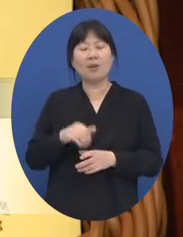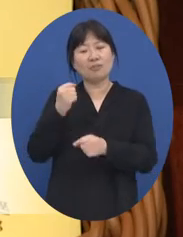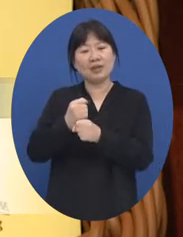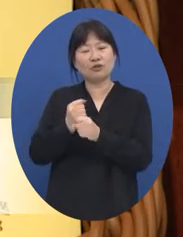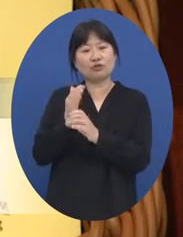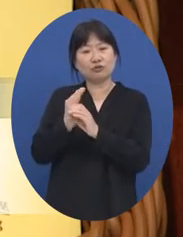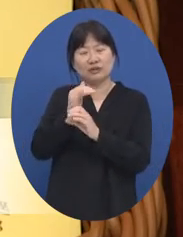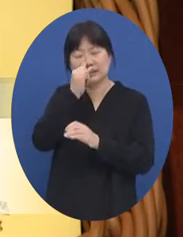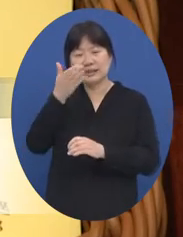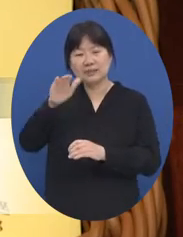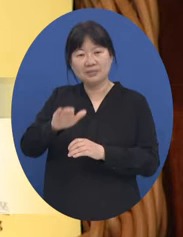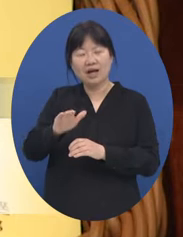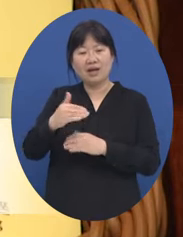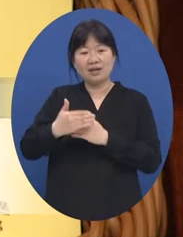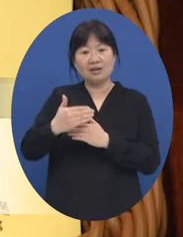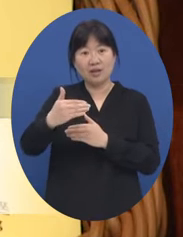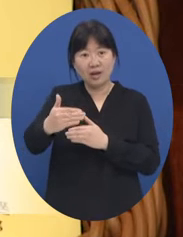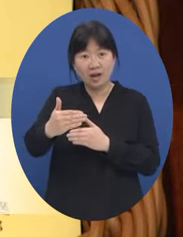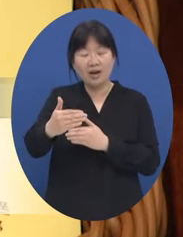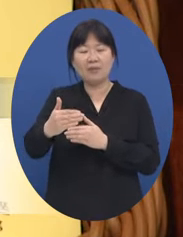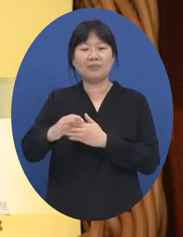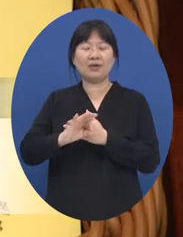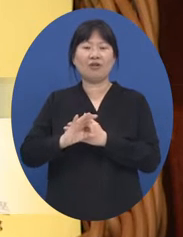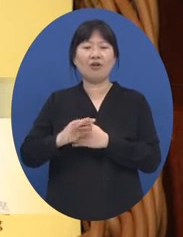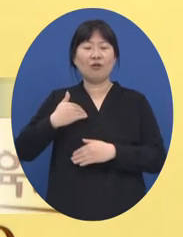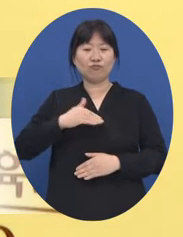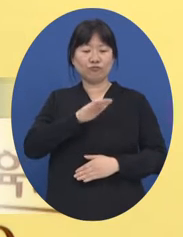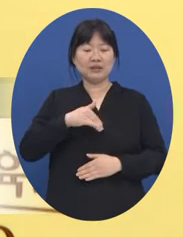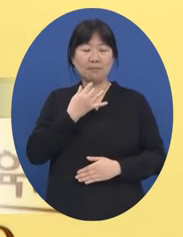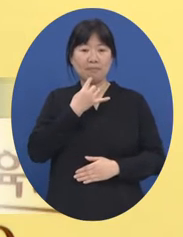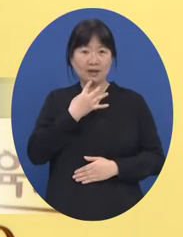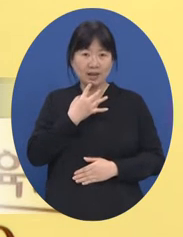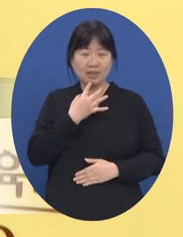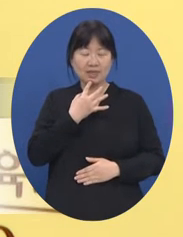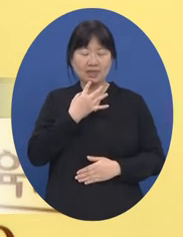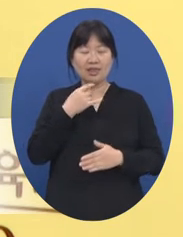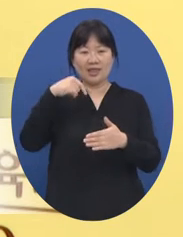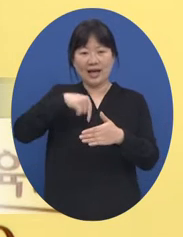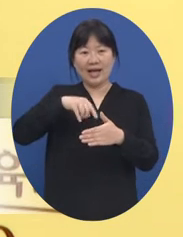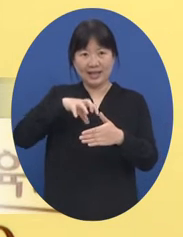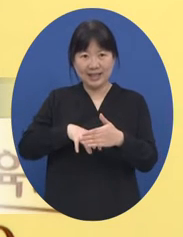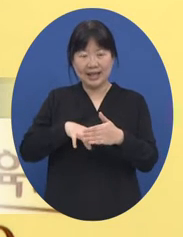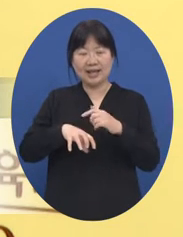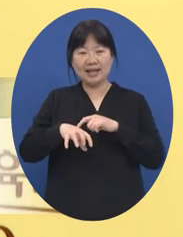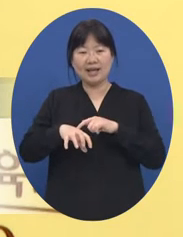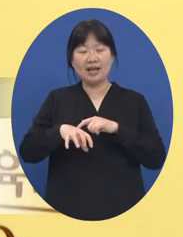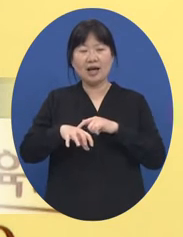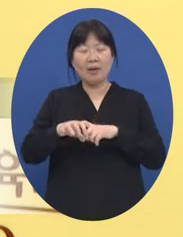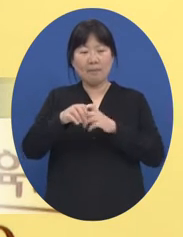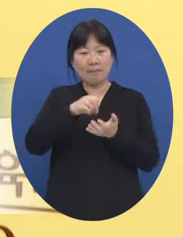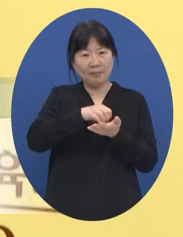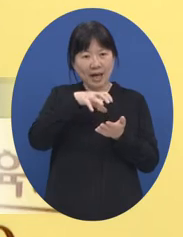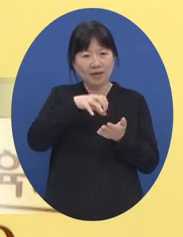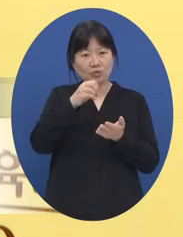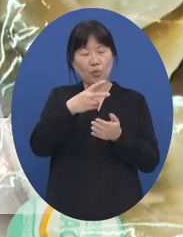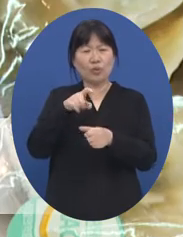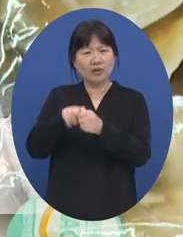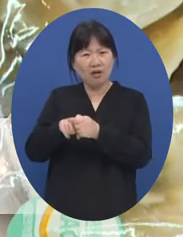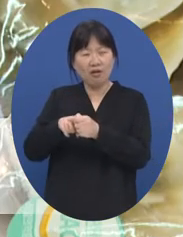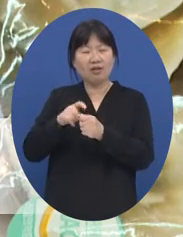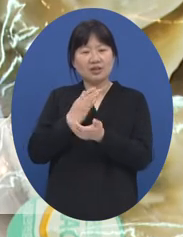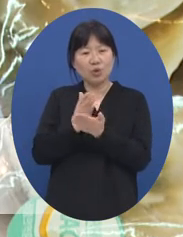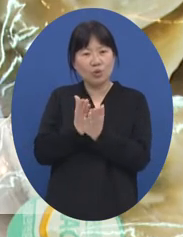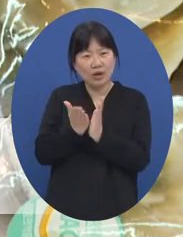상품을 만들어내고 있지만 진척될수록 저희가 이제 우리만의 고유한 영역에서 어떤